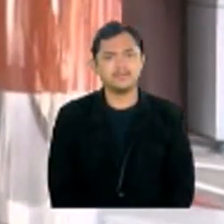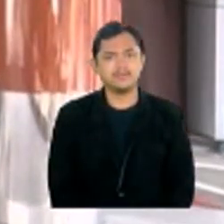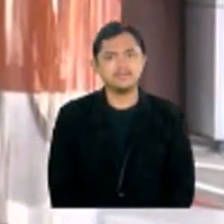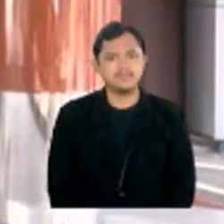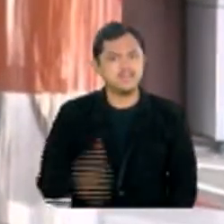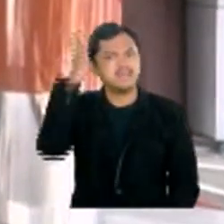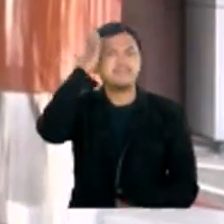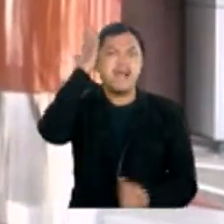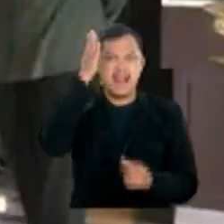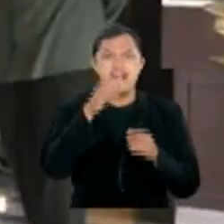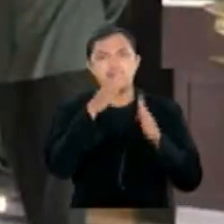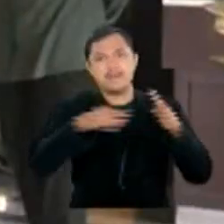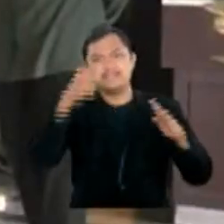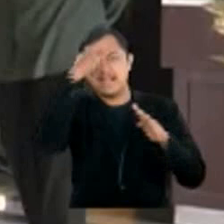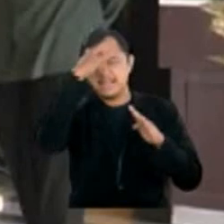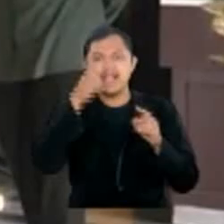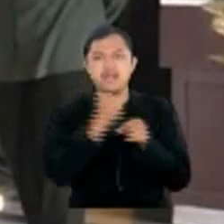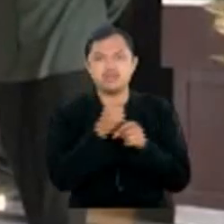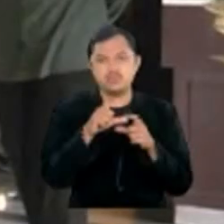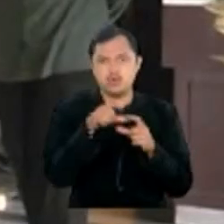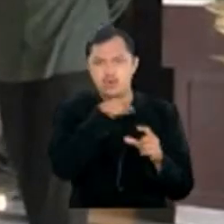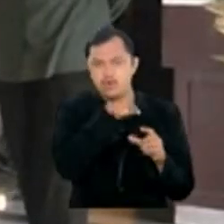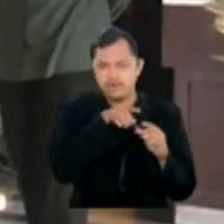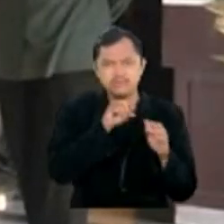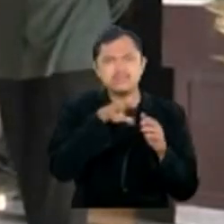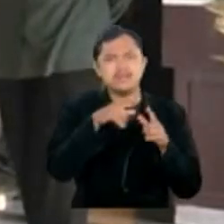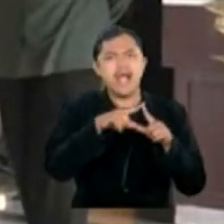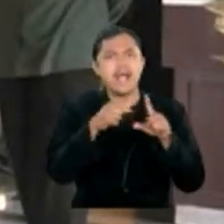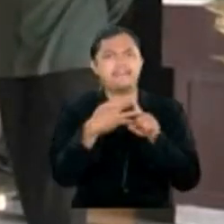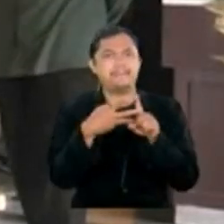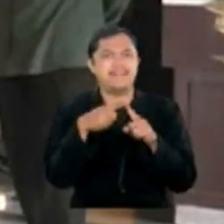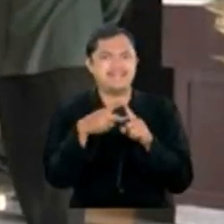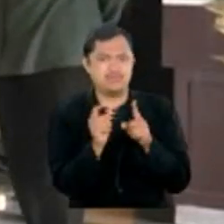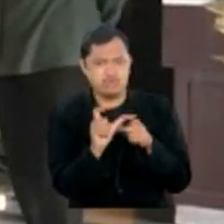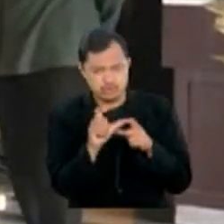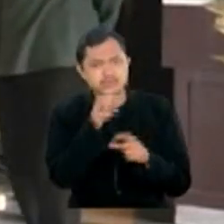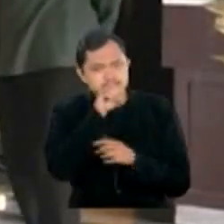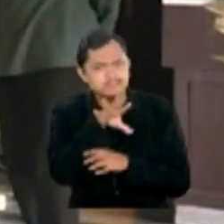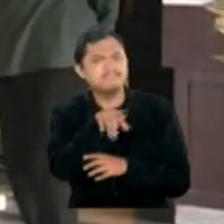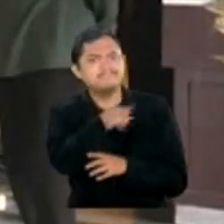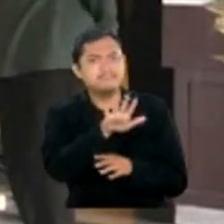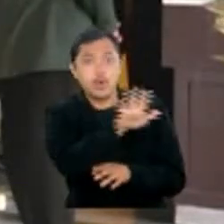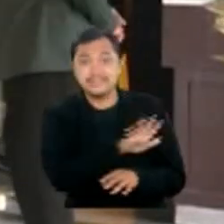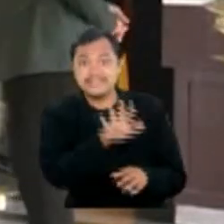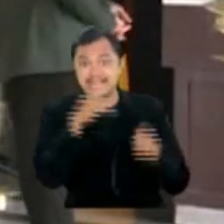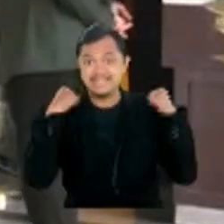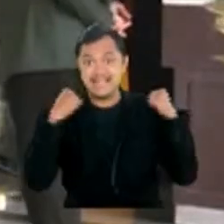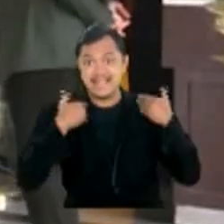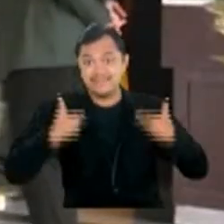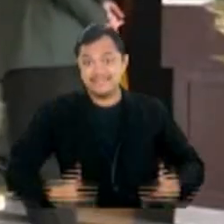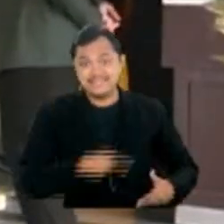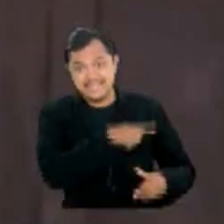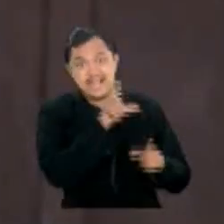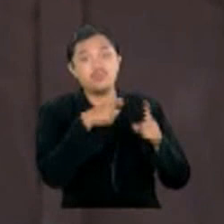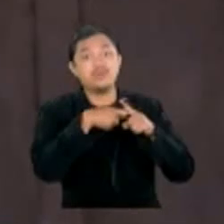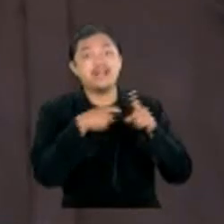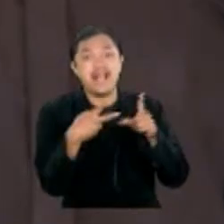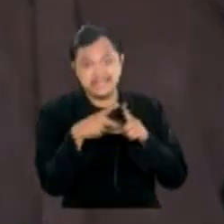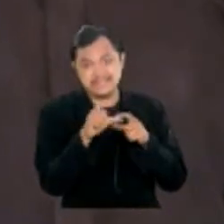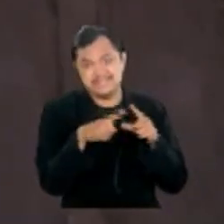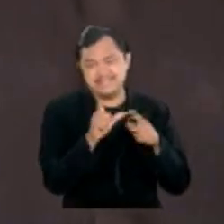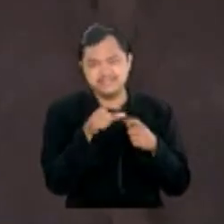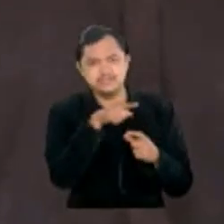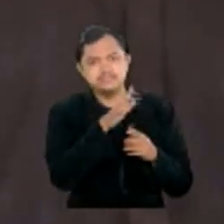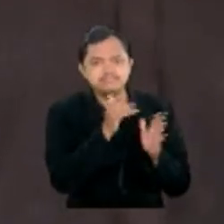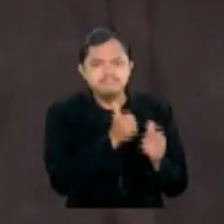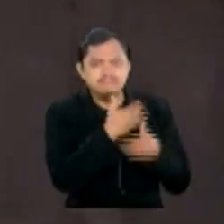Kepala RSPAD Dr. Albertus Budi Sulistia mengungkapkan kondisi kesehatan fisik Lukas NMB cenderung membaik. Saat ini Lukas